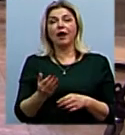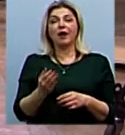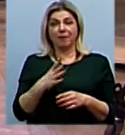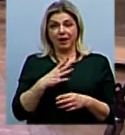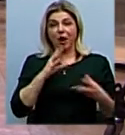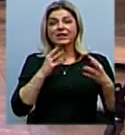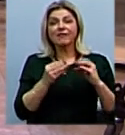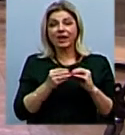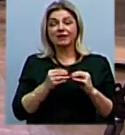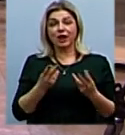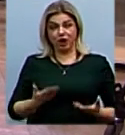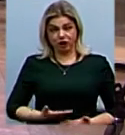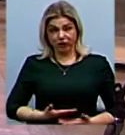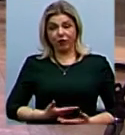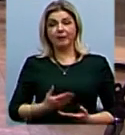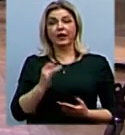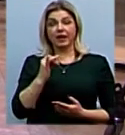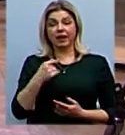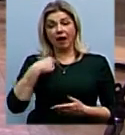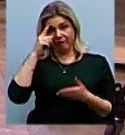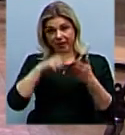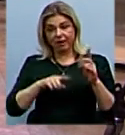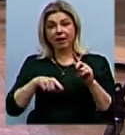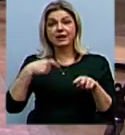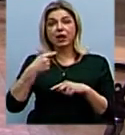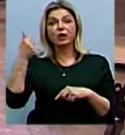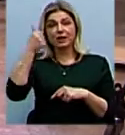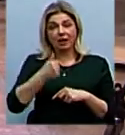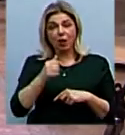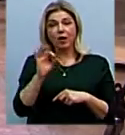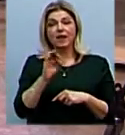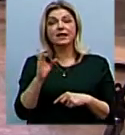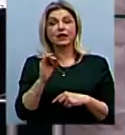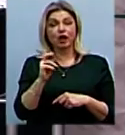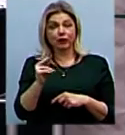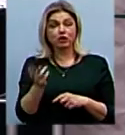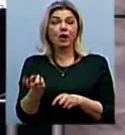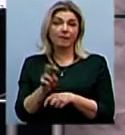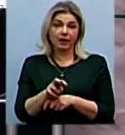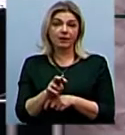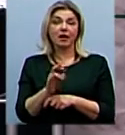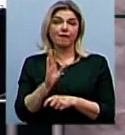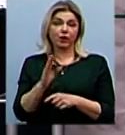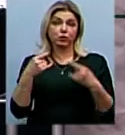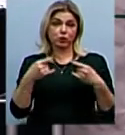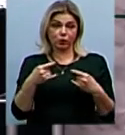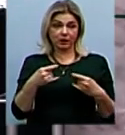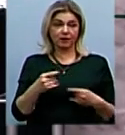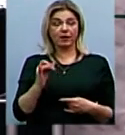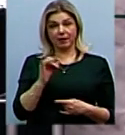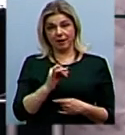наживо, звіти без звітуючого. Я сподіваюся, що на наступному тижні Олександр Сінкевич таки прийде, зможе прийти до цієї студії